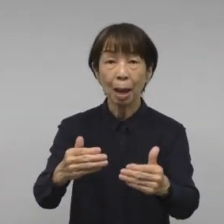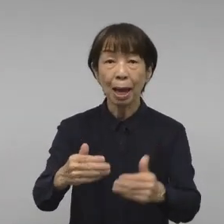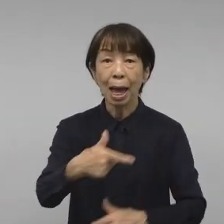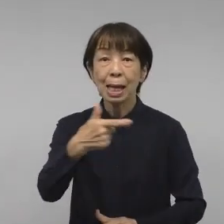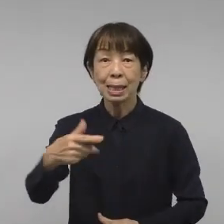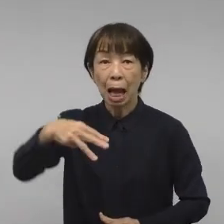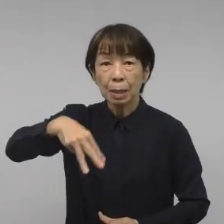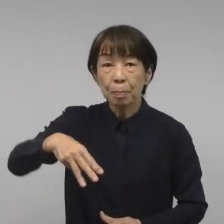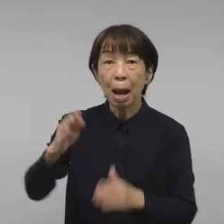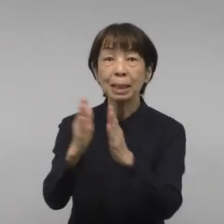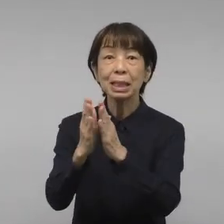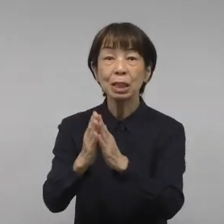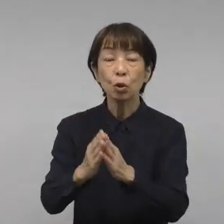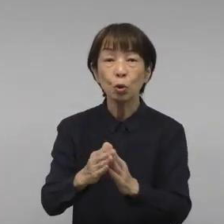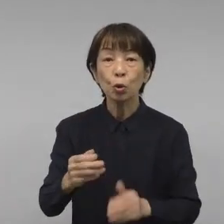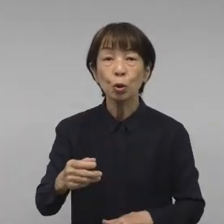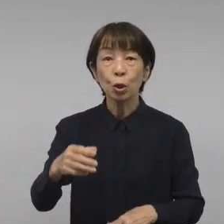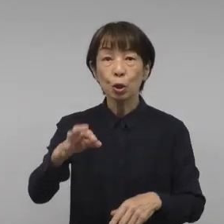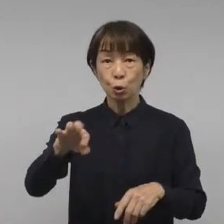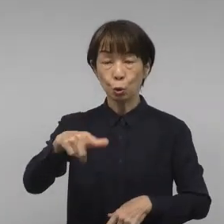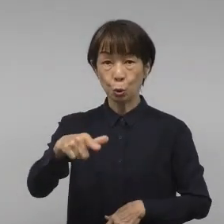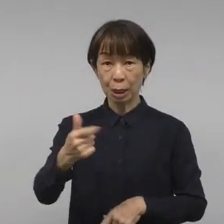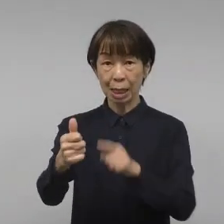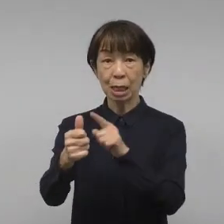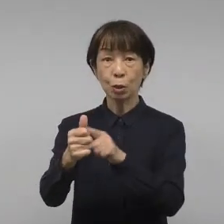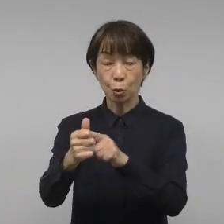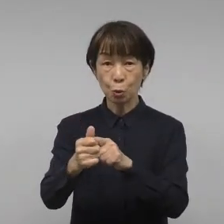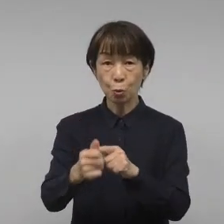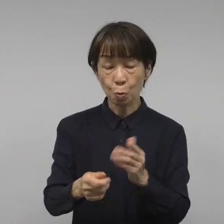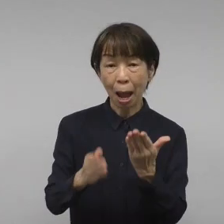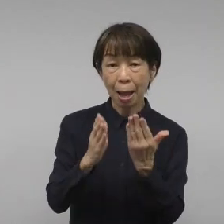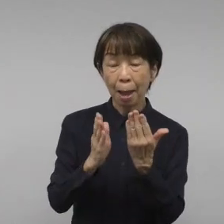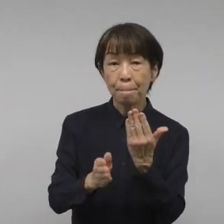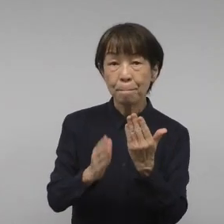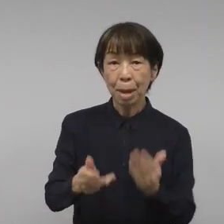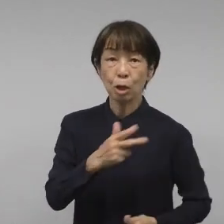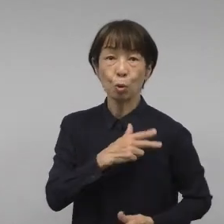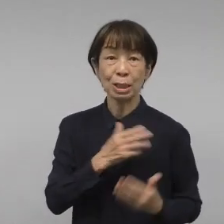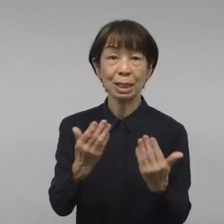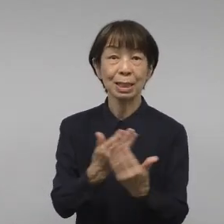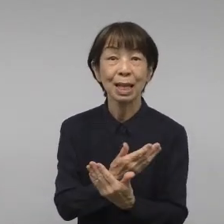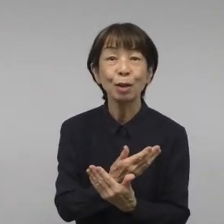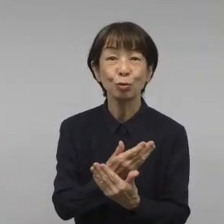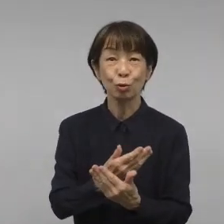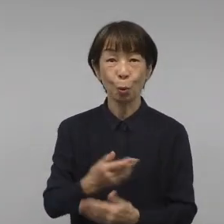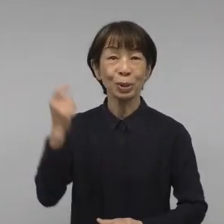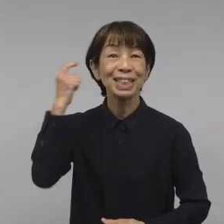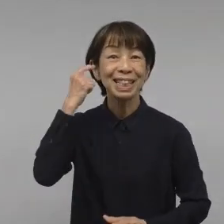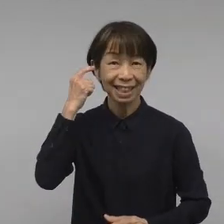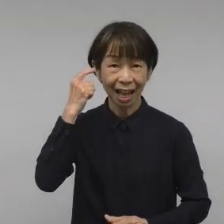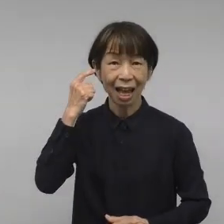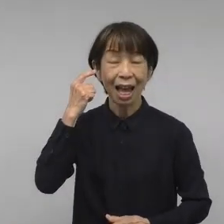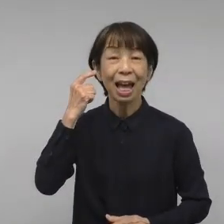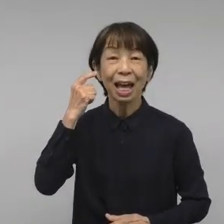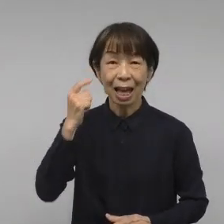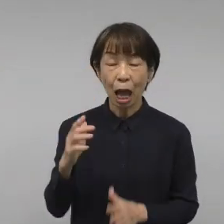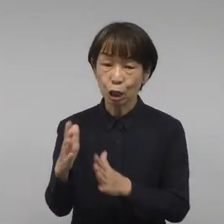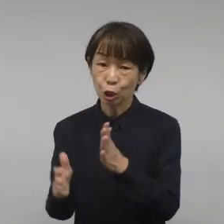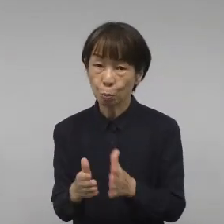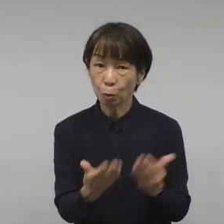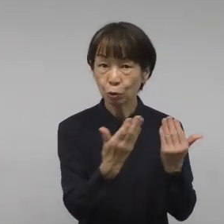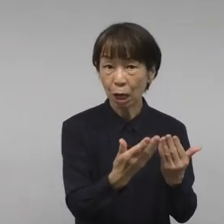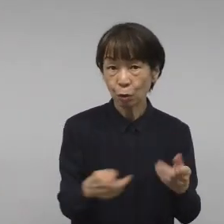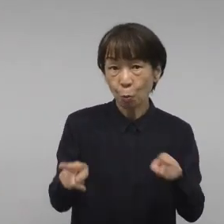君は弁護士を目指したりするという話もですね、伺ったところでありますけれども、まさに文武両道をです